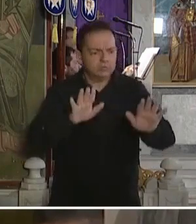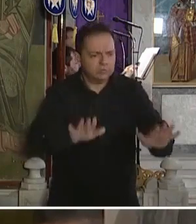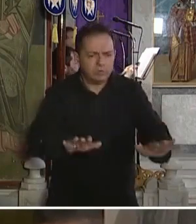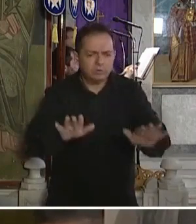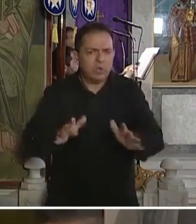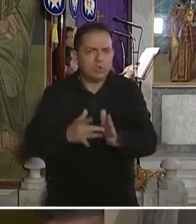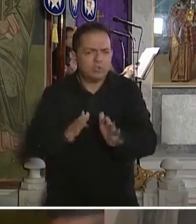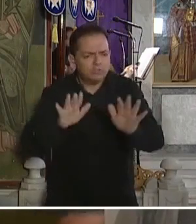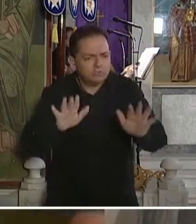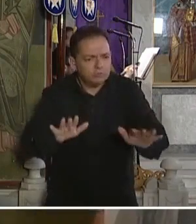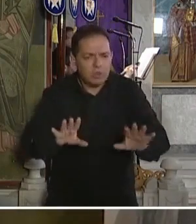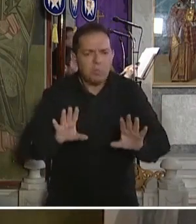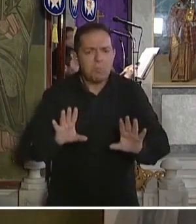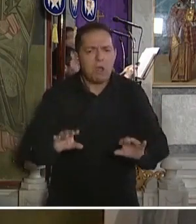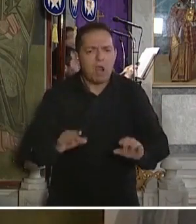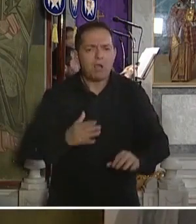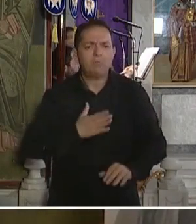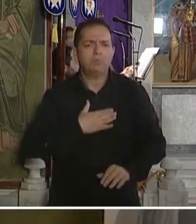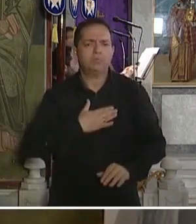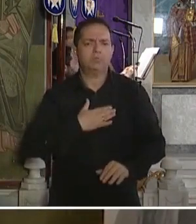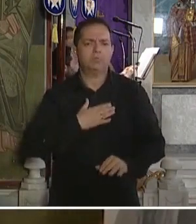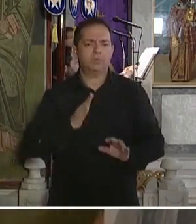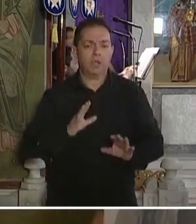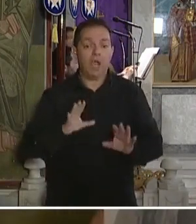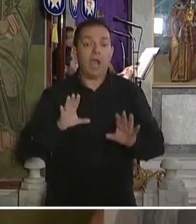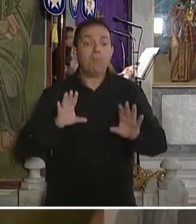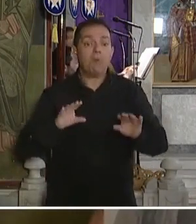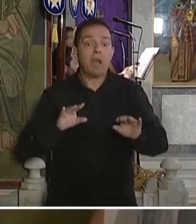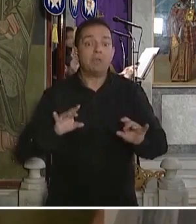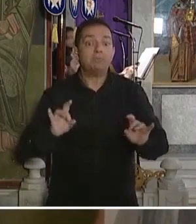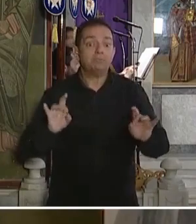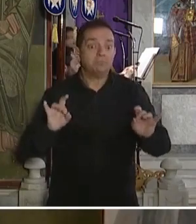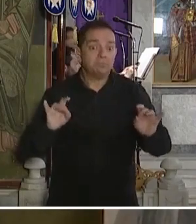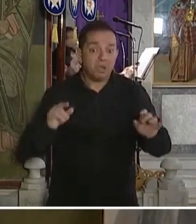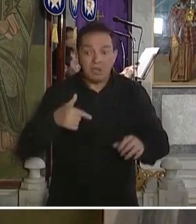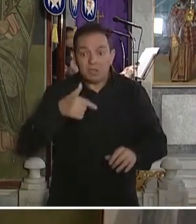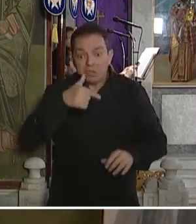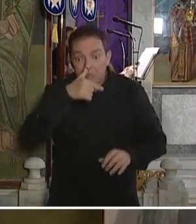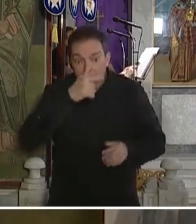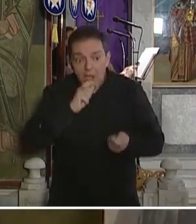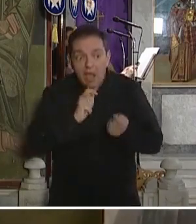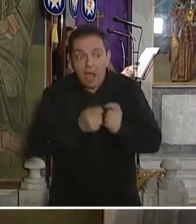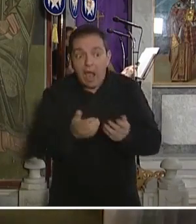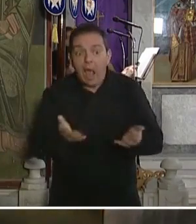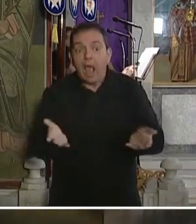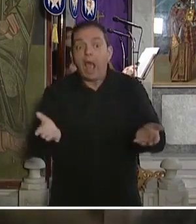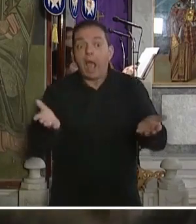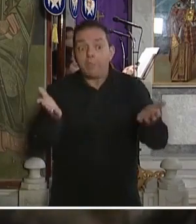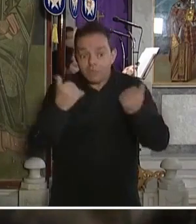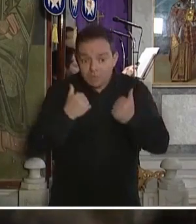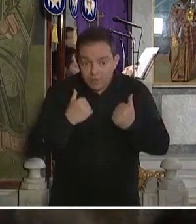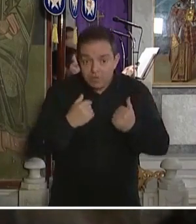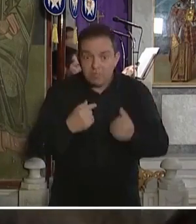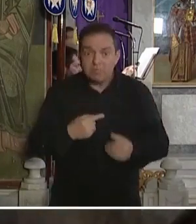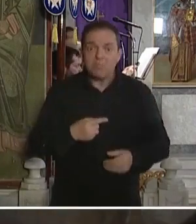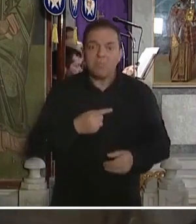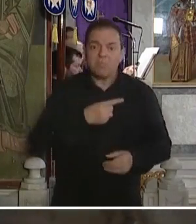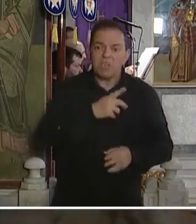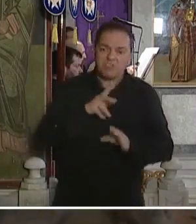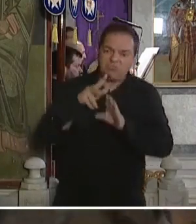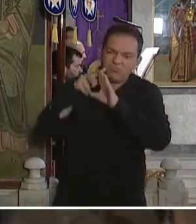τις ψυχές σας. Εάν δεν μαλακώσετε και δεν ταπεινωθείτε, αλλά κυριαρχήστε από